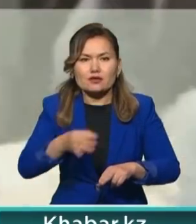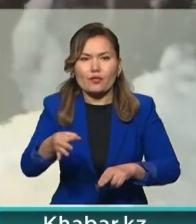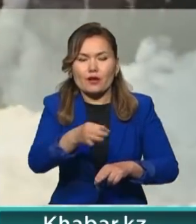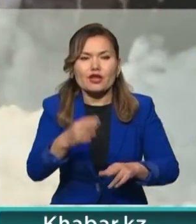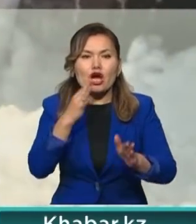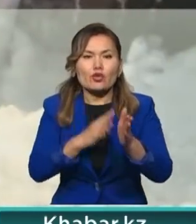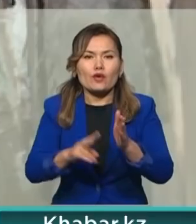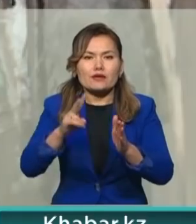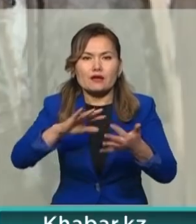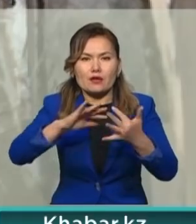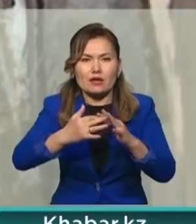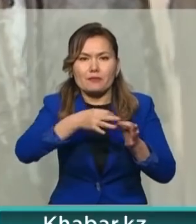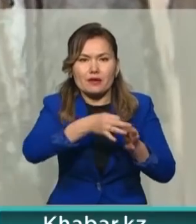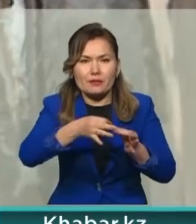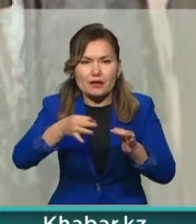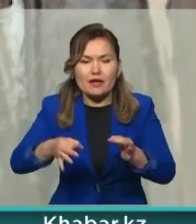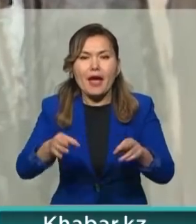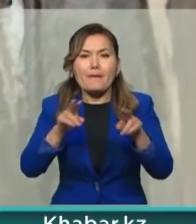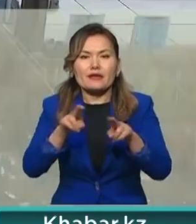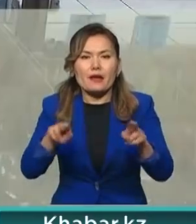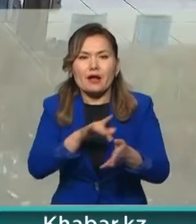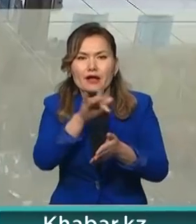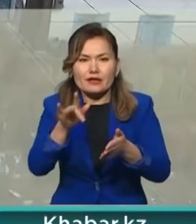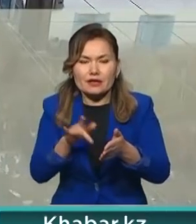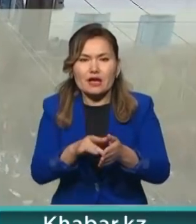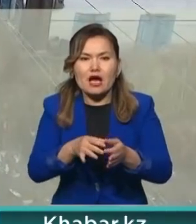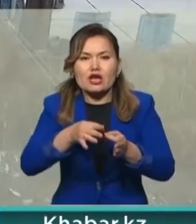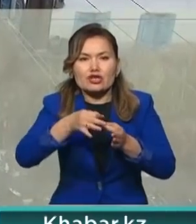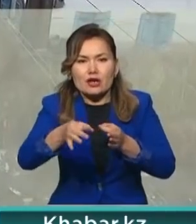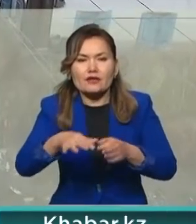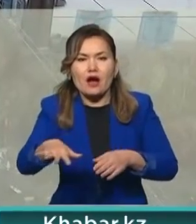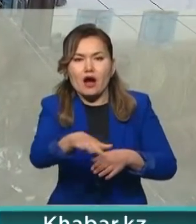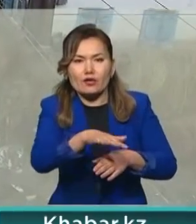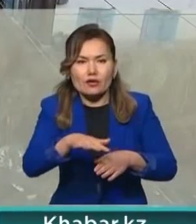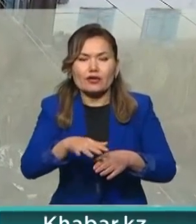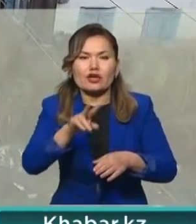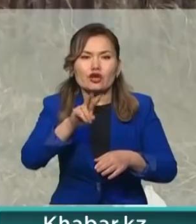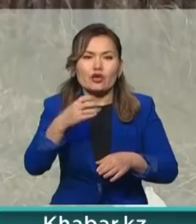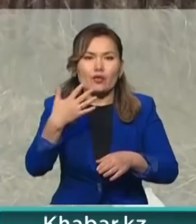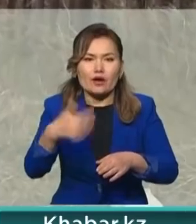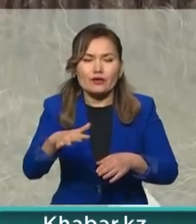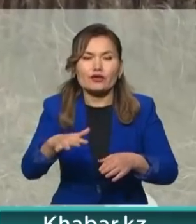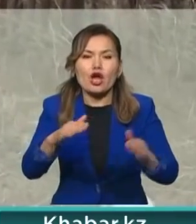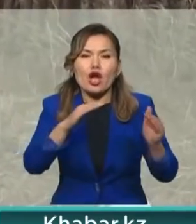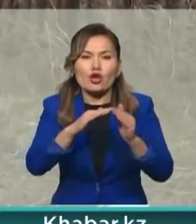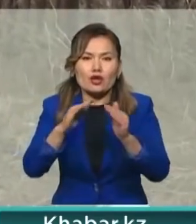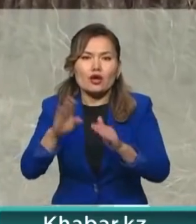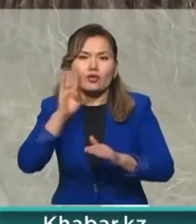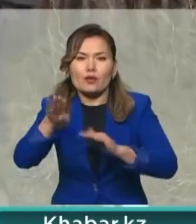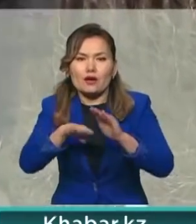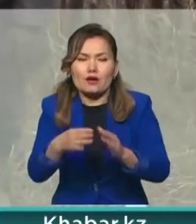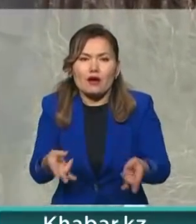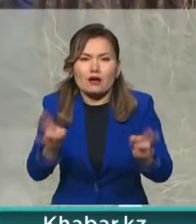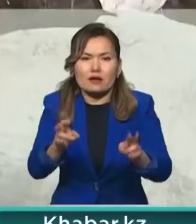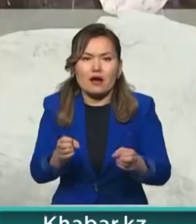облысындағы 92 елді мекен мен Петропавлдың шеткі аумақтарында орналасқан 250-ге жуық үйді қызыл су